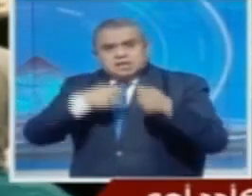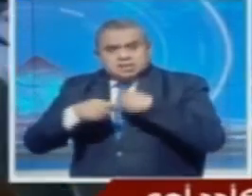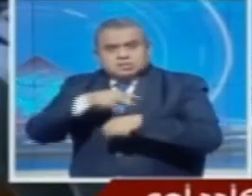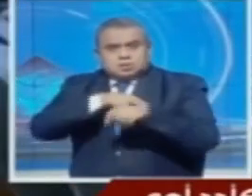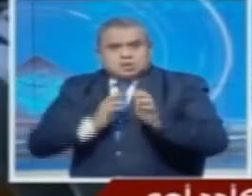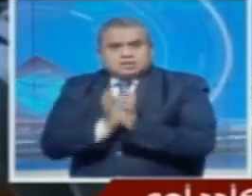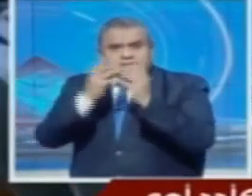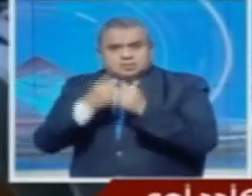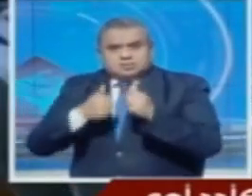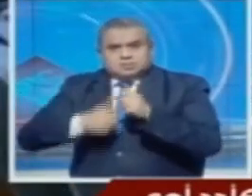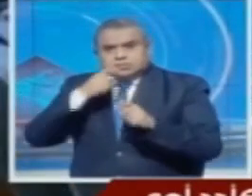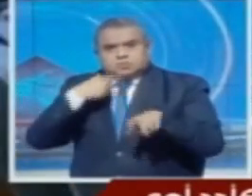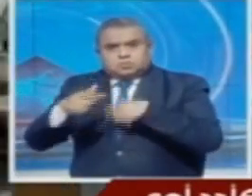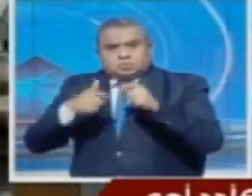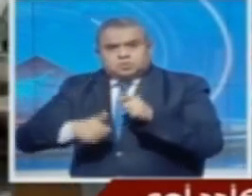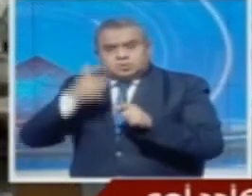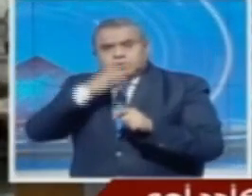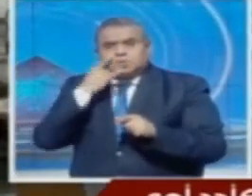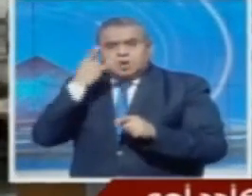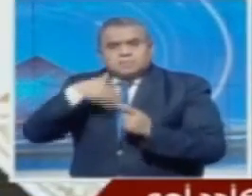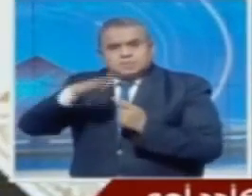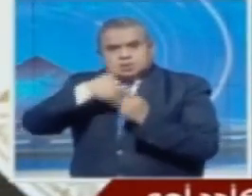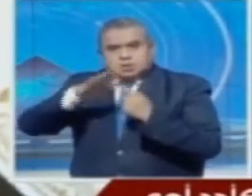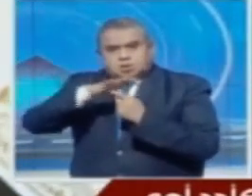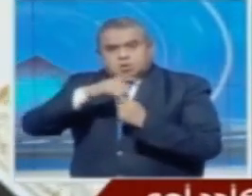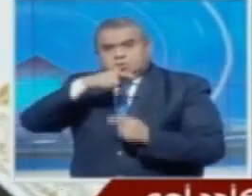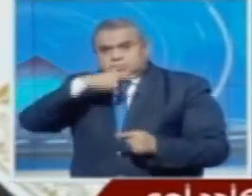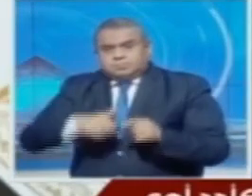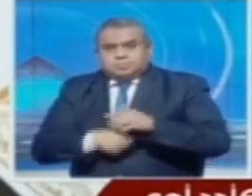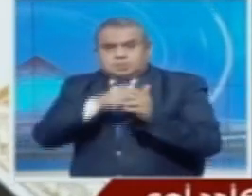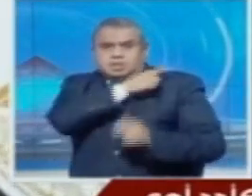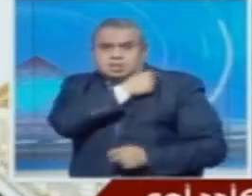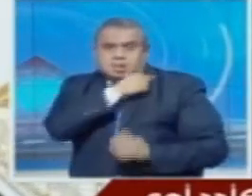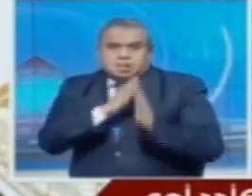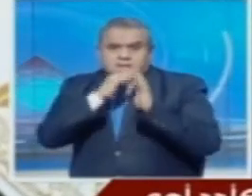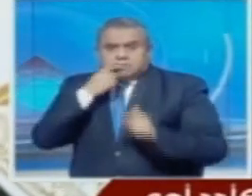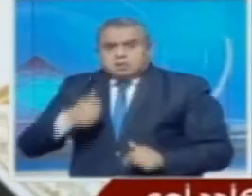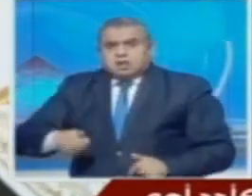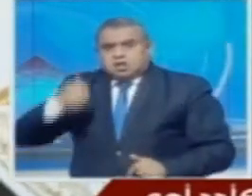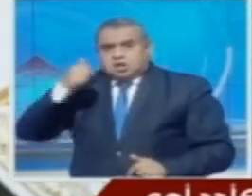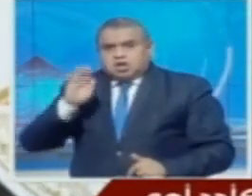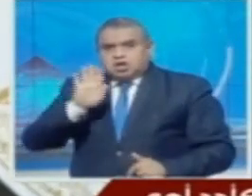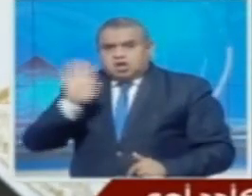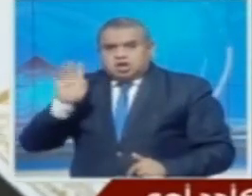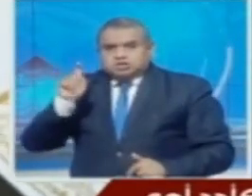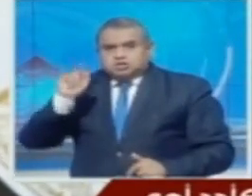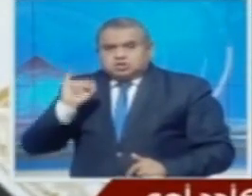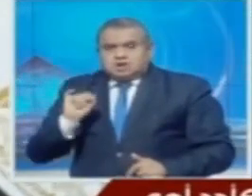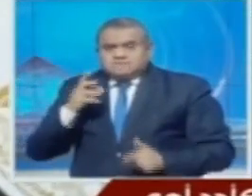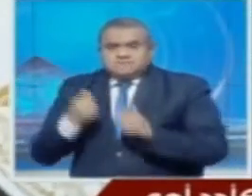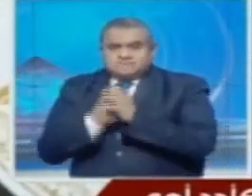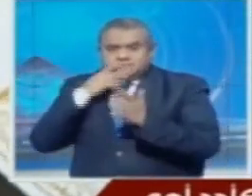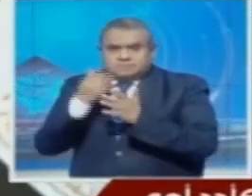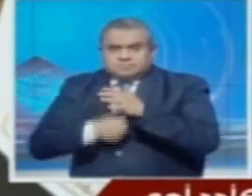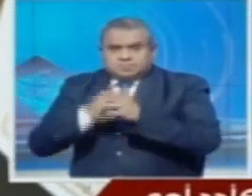والاجتماعية والاستراتيجية والأمن القومي. وألقى اللواء أركان حرب أشرف فارس مدير أكاديمية ناصر